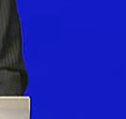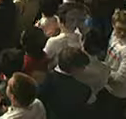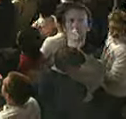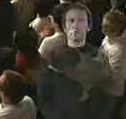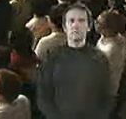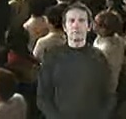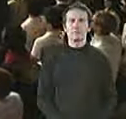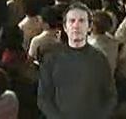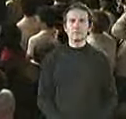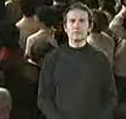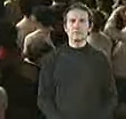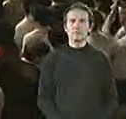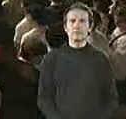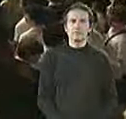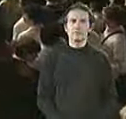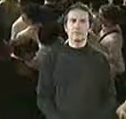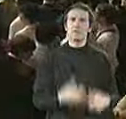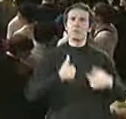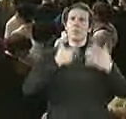J'ai voulu